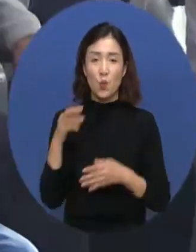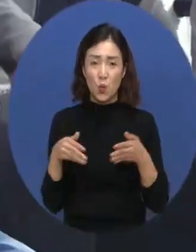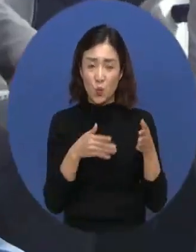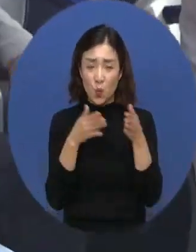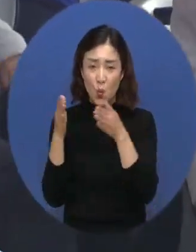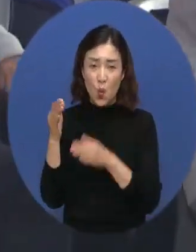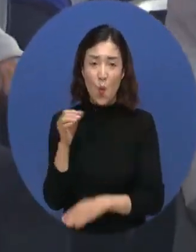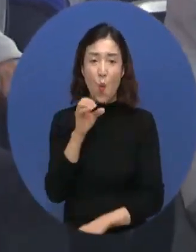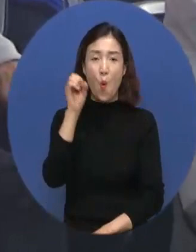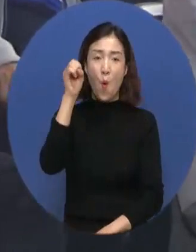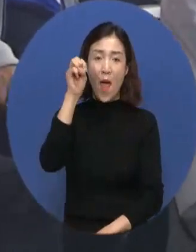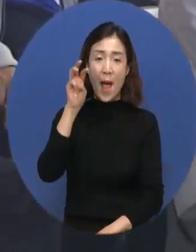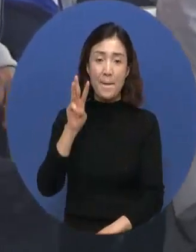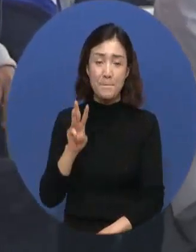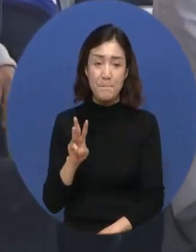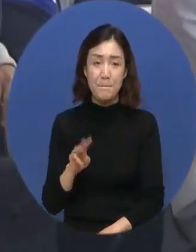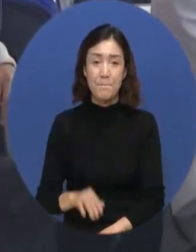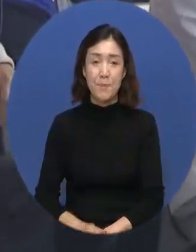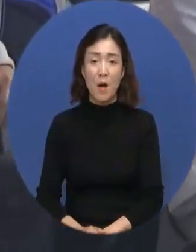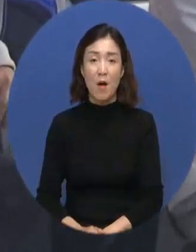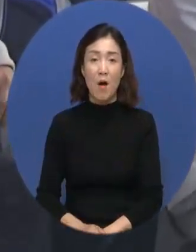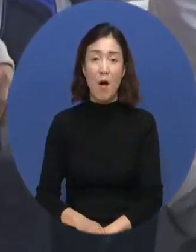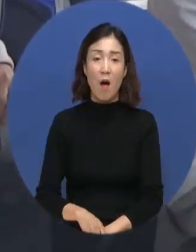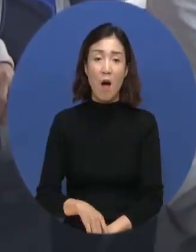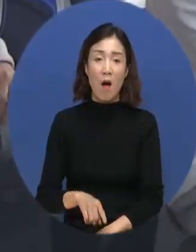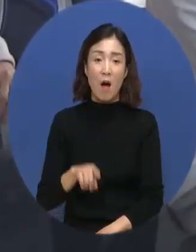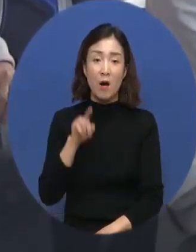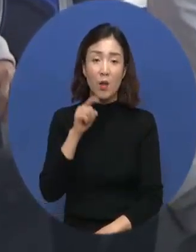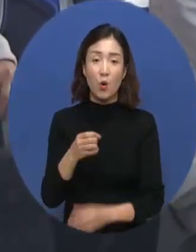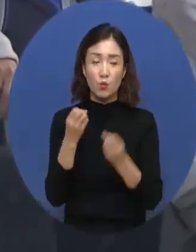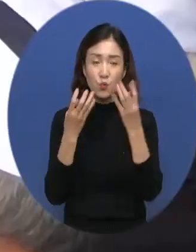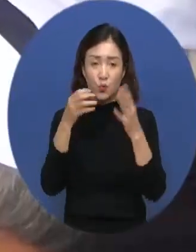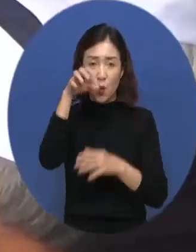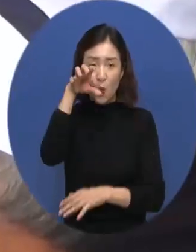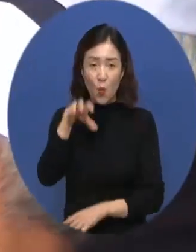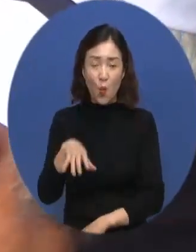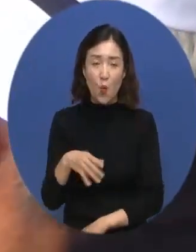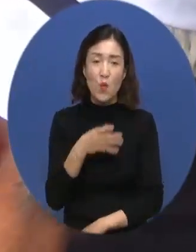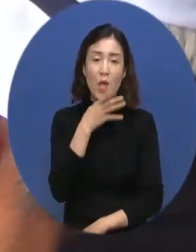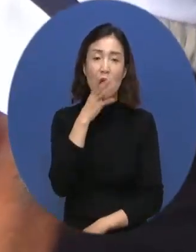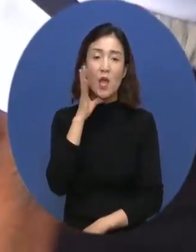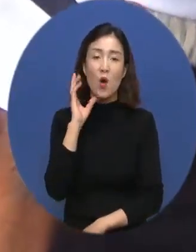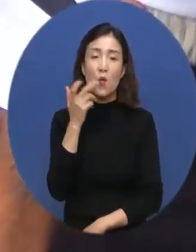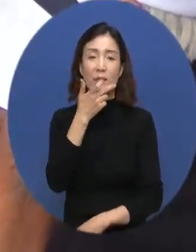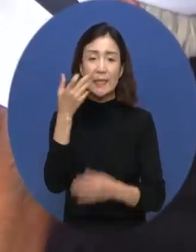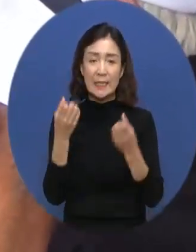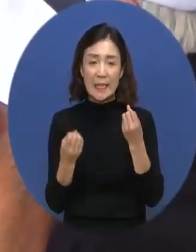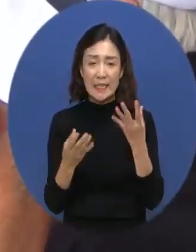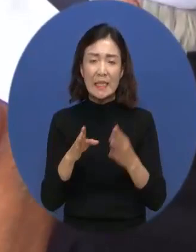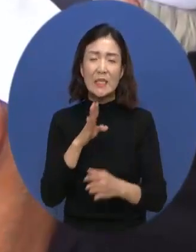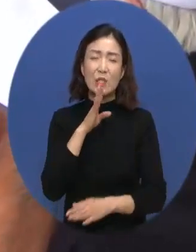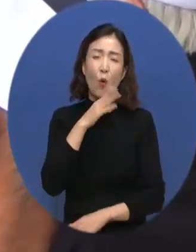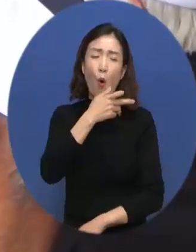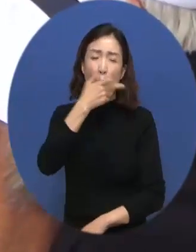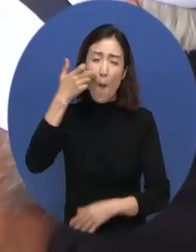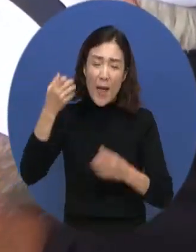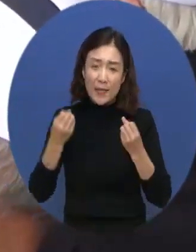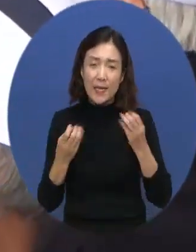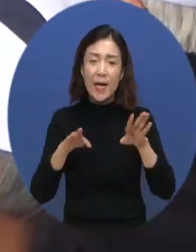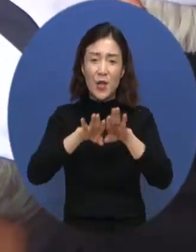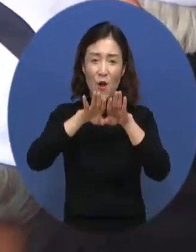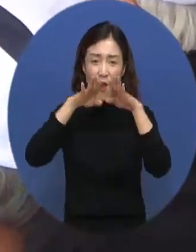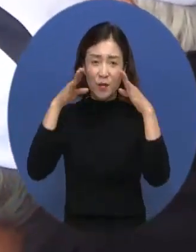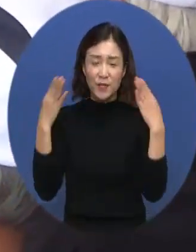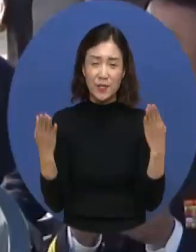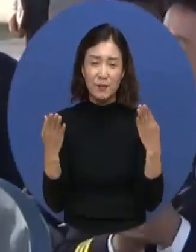축제공원에서 3천여 분이나 되는 어르신들이 모인 경로 큰 잔치. 정말 큰 잔치가 열렸습니다.